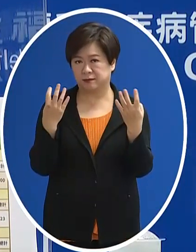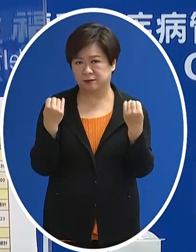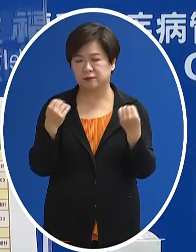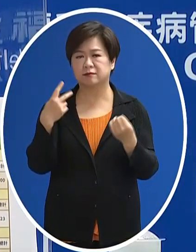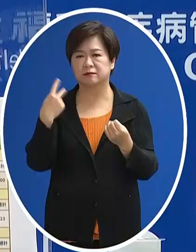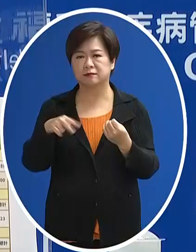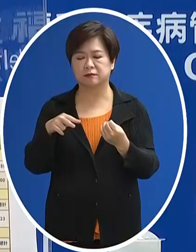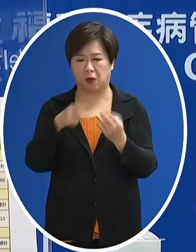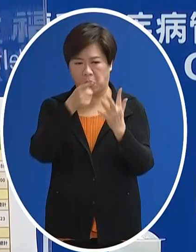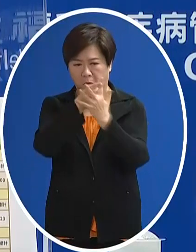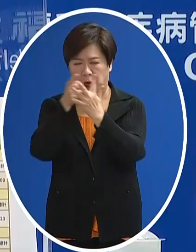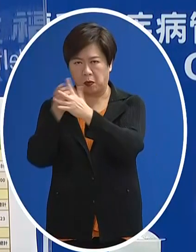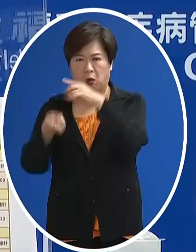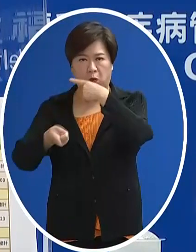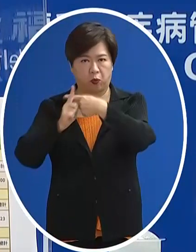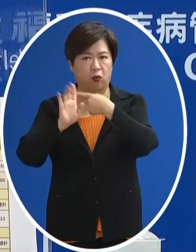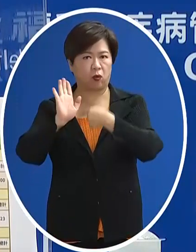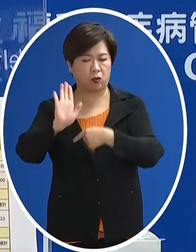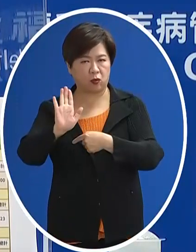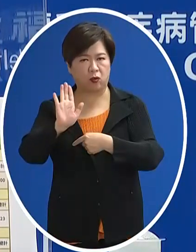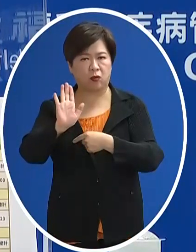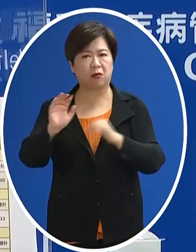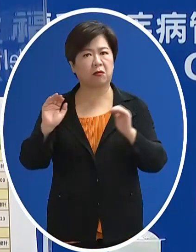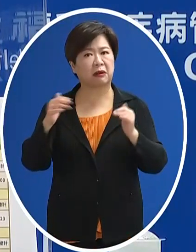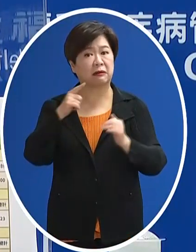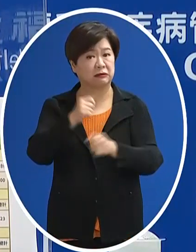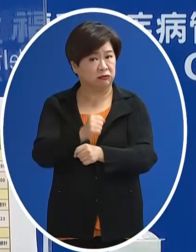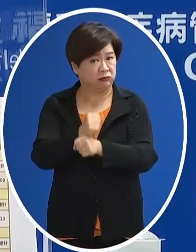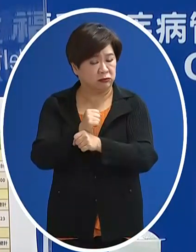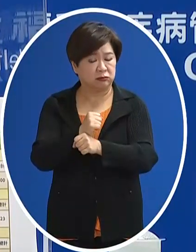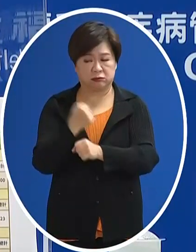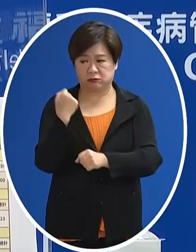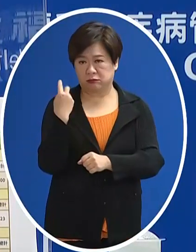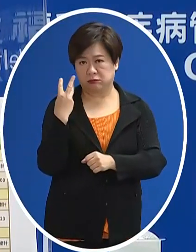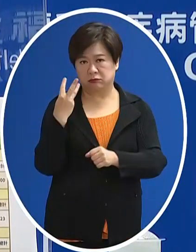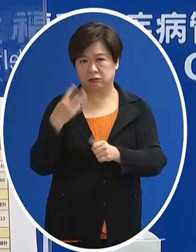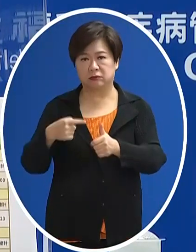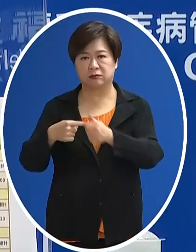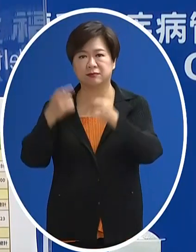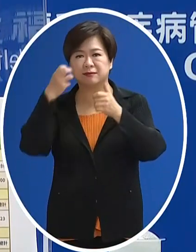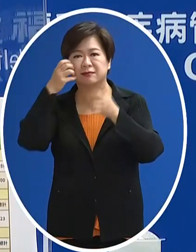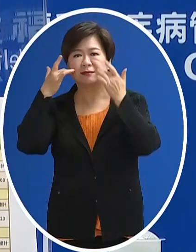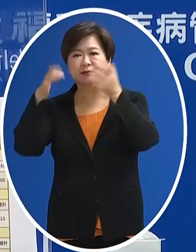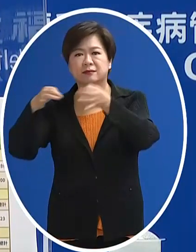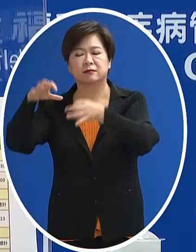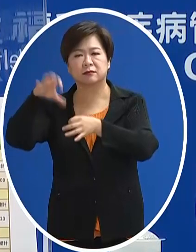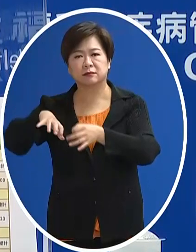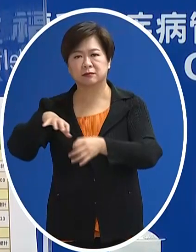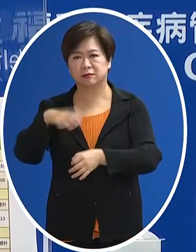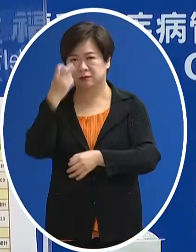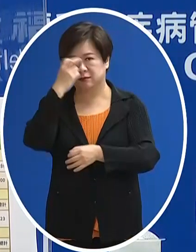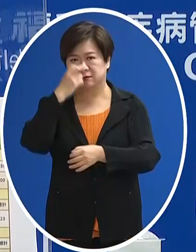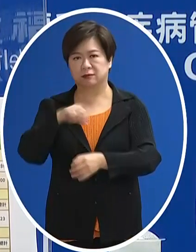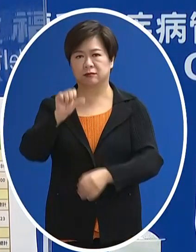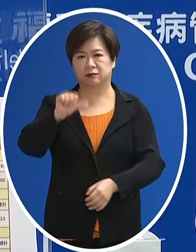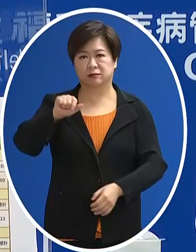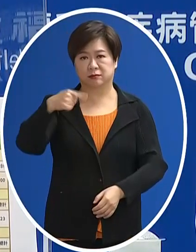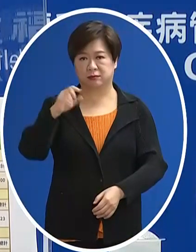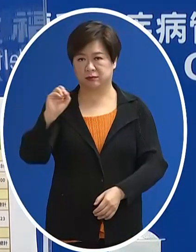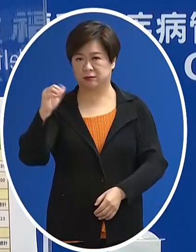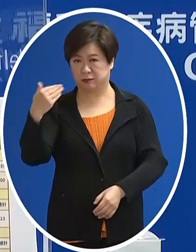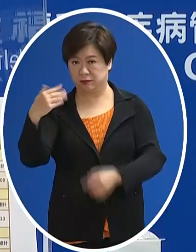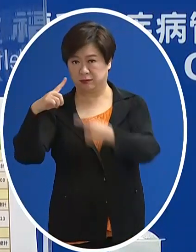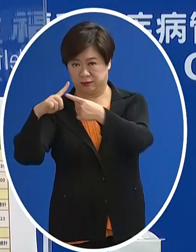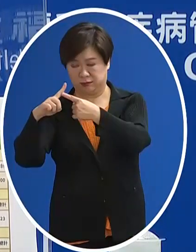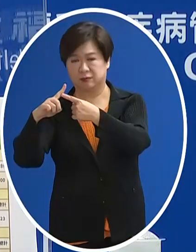有检验到阳性的，大家可以注意到我们这几天大概第一市场我们总共检验筛检的